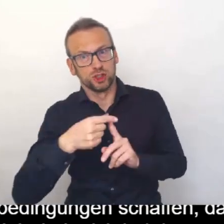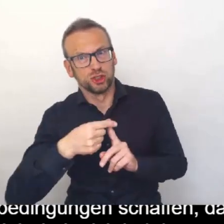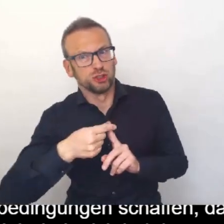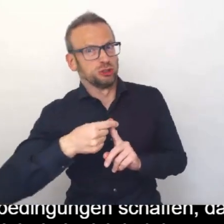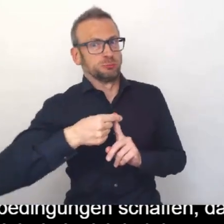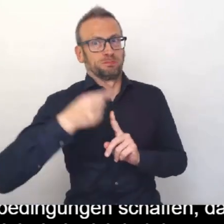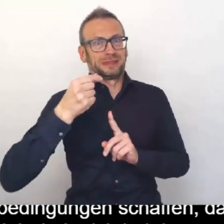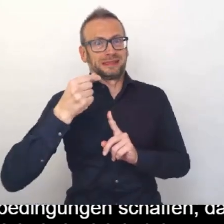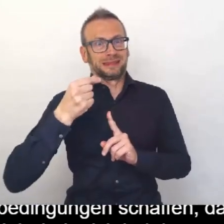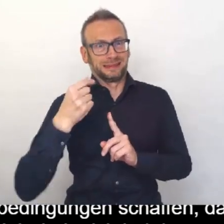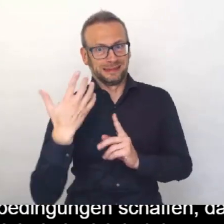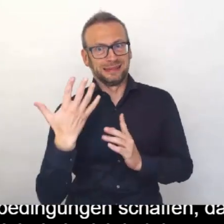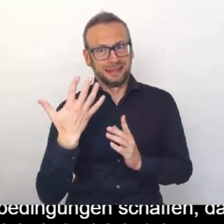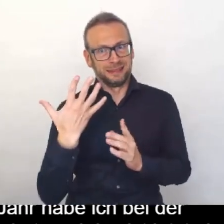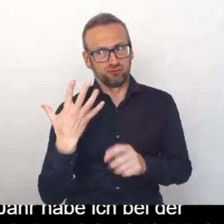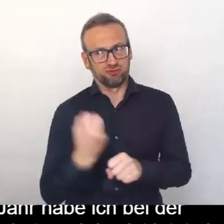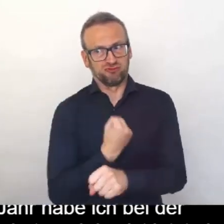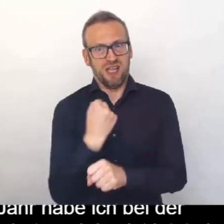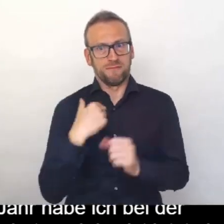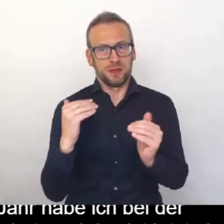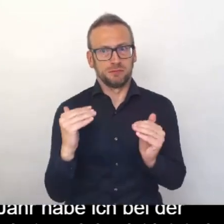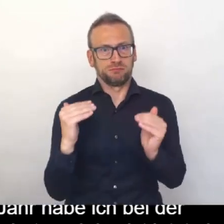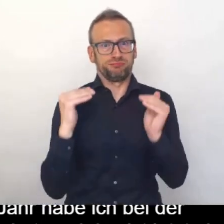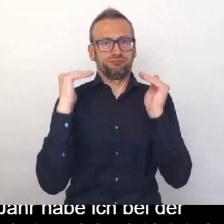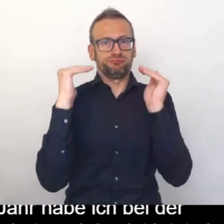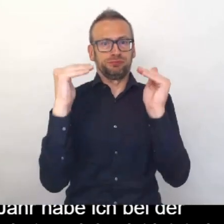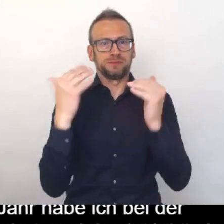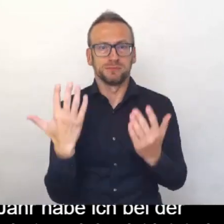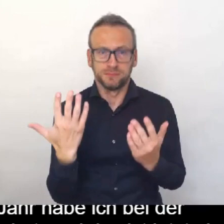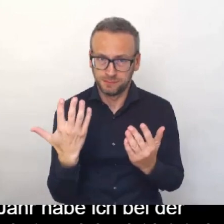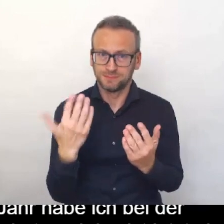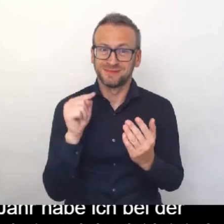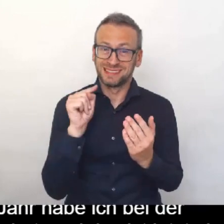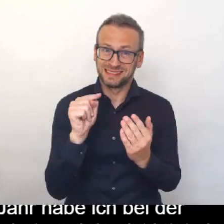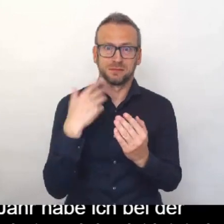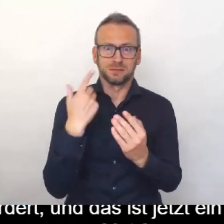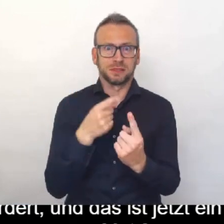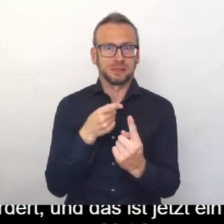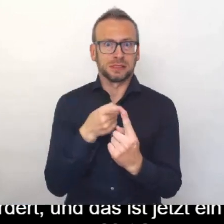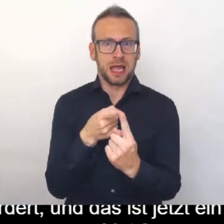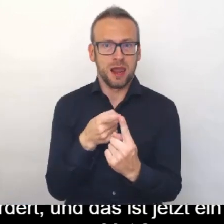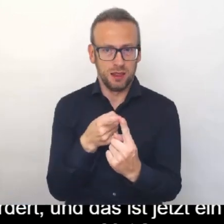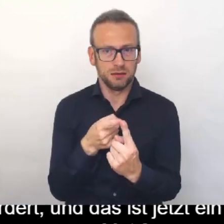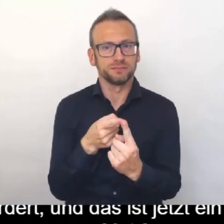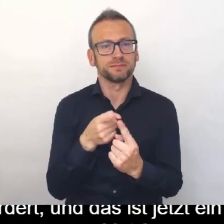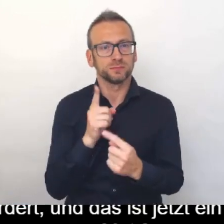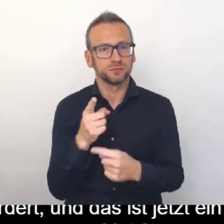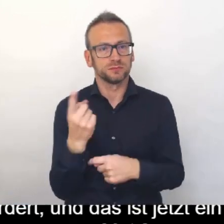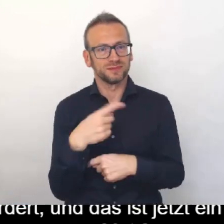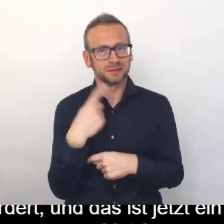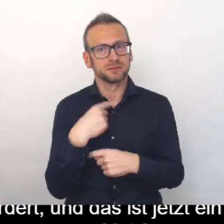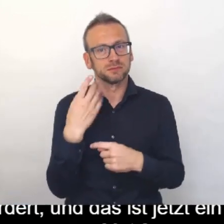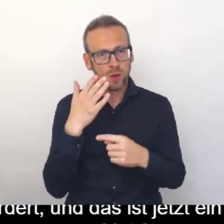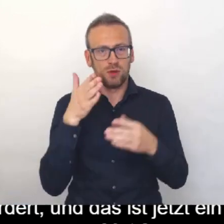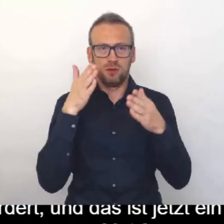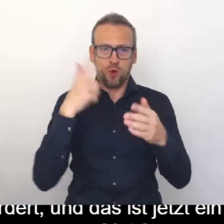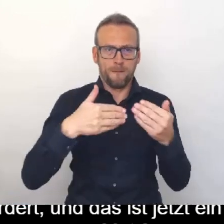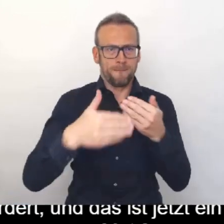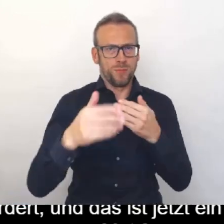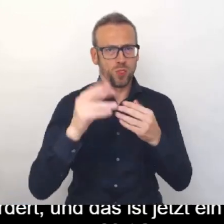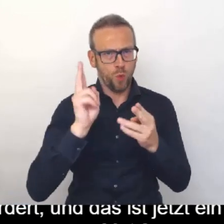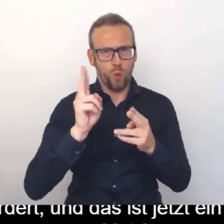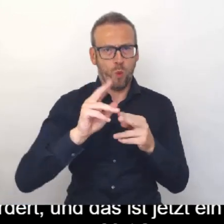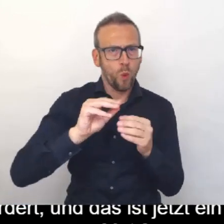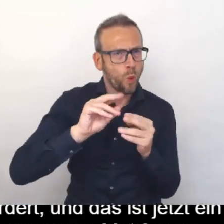neuen Mutes müsste es sein, von wirklich kleinteiligen bürokratischen Lösungen wegzugehen, die uns wie Ankerketten